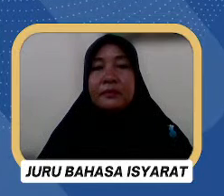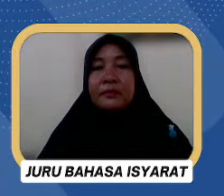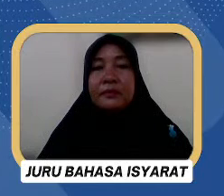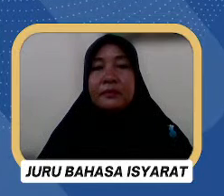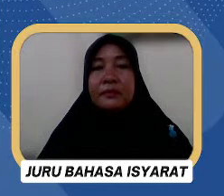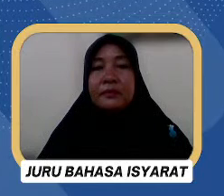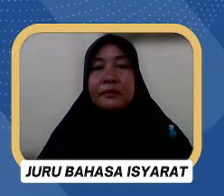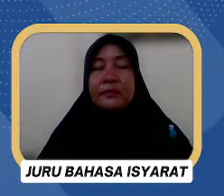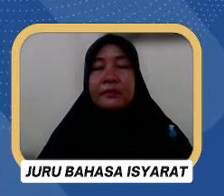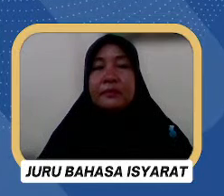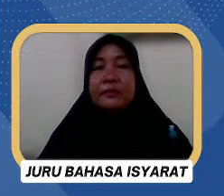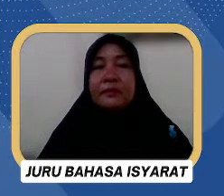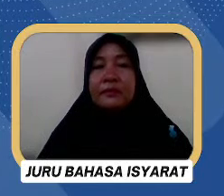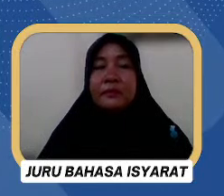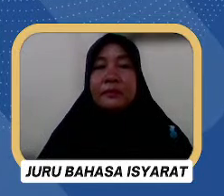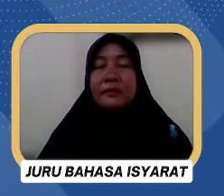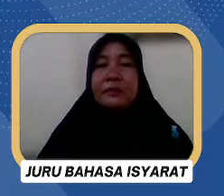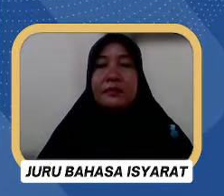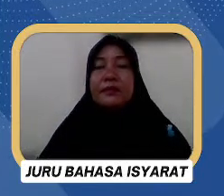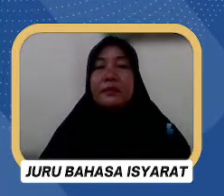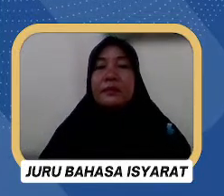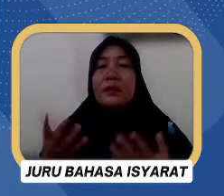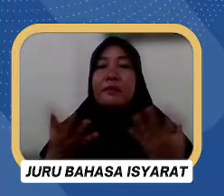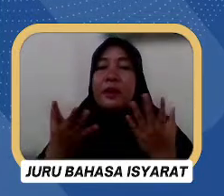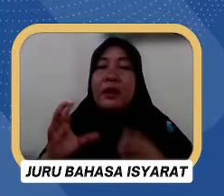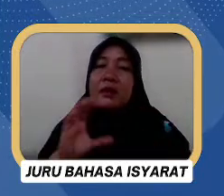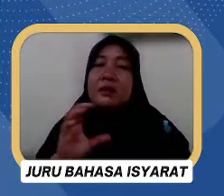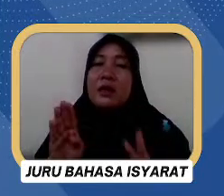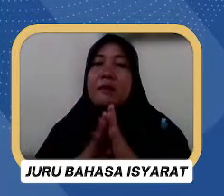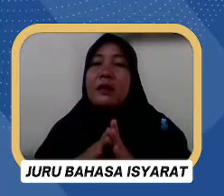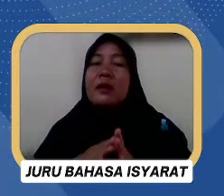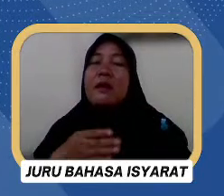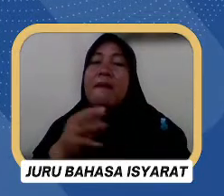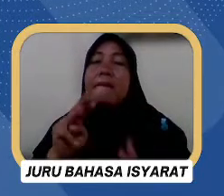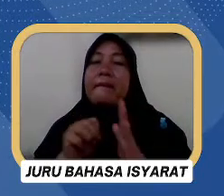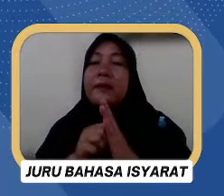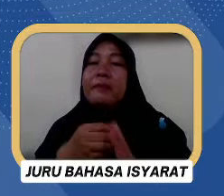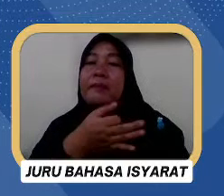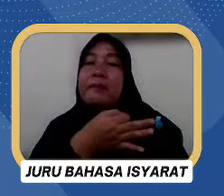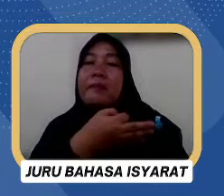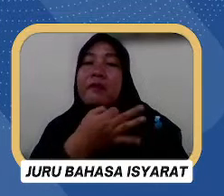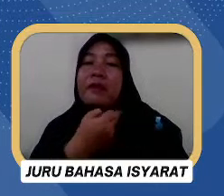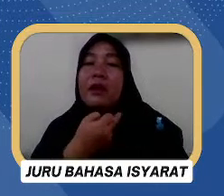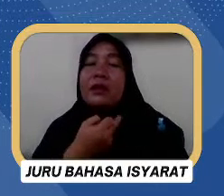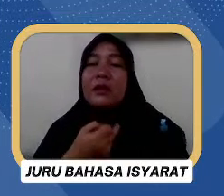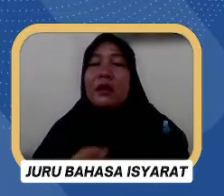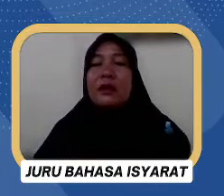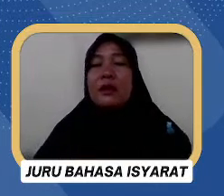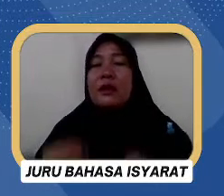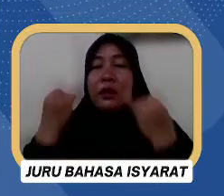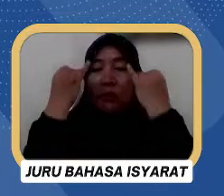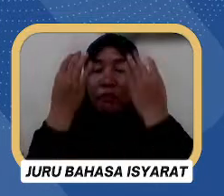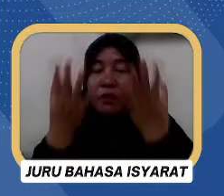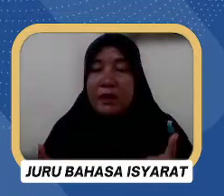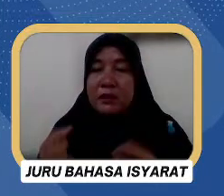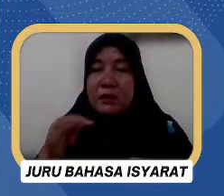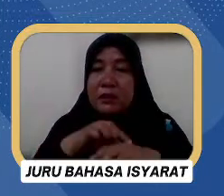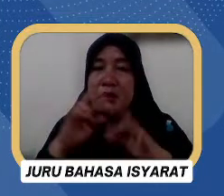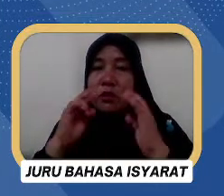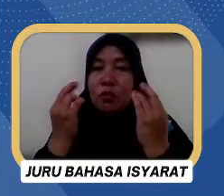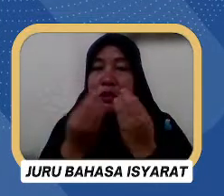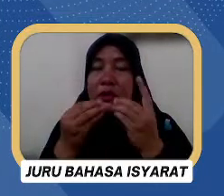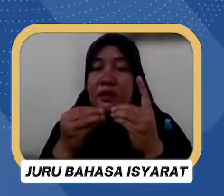yang masih duduk di bangku sekolah. Sebenarnya itu kembali kepada individu. Bahwa banyak sekali kesempatan yang ditawarkan di ruang